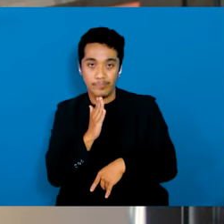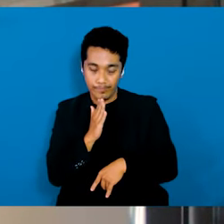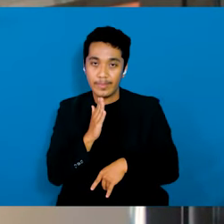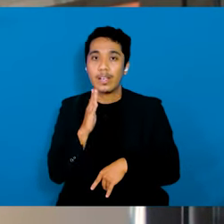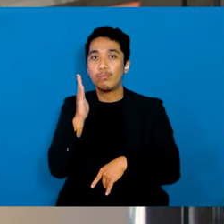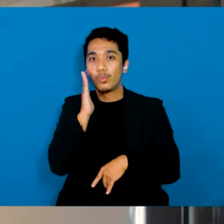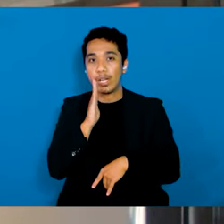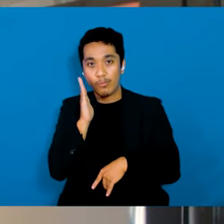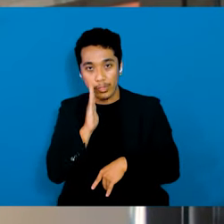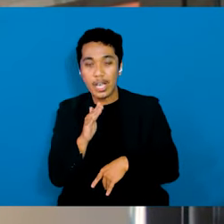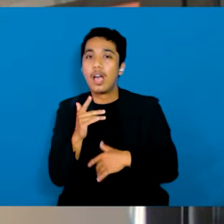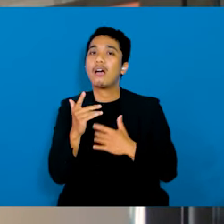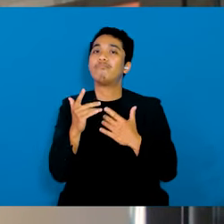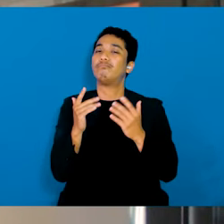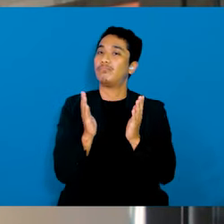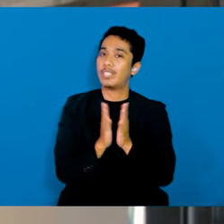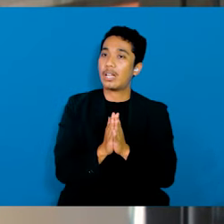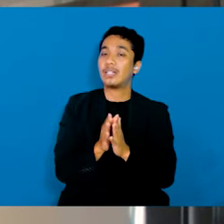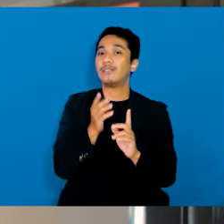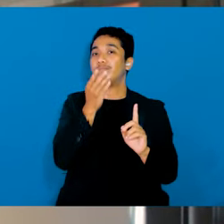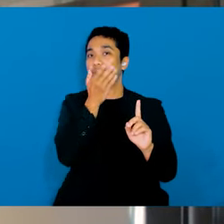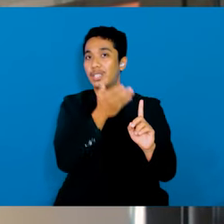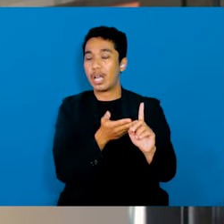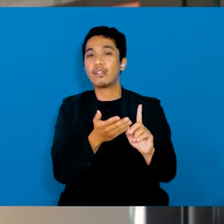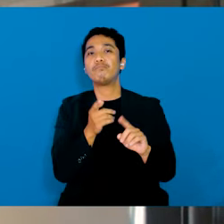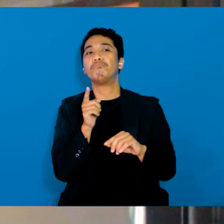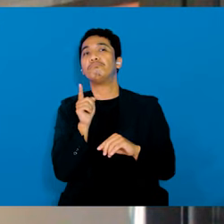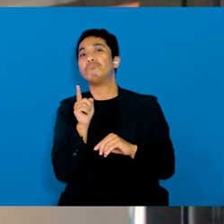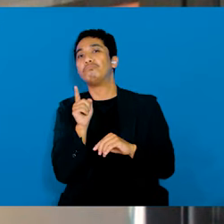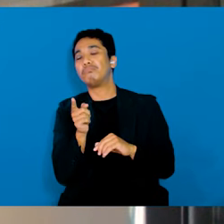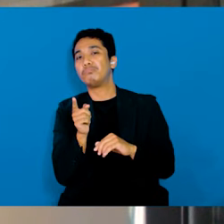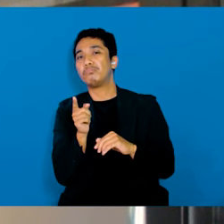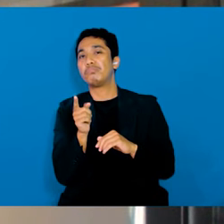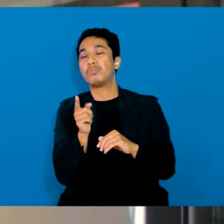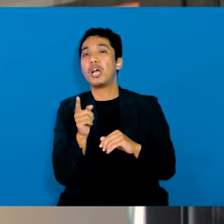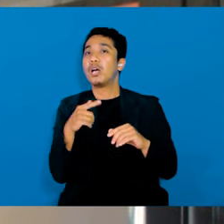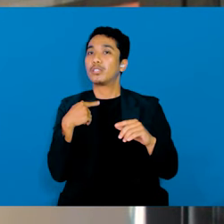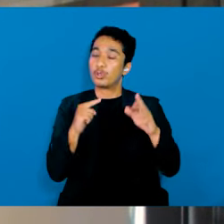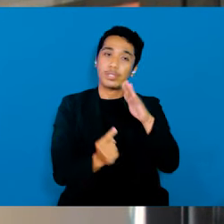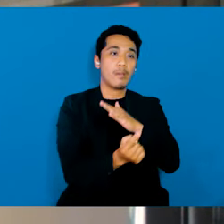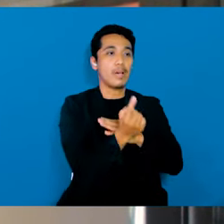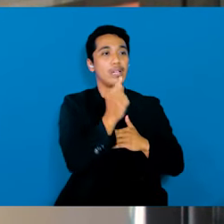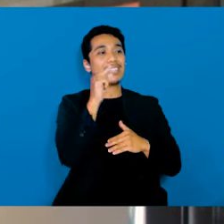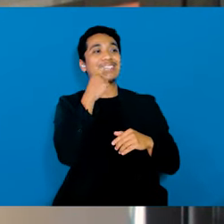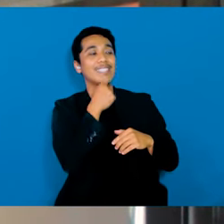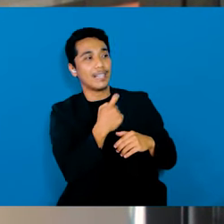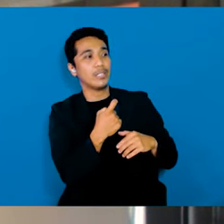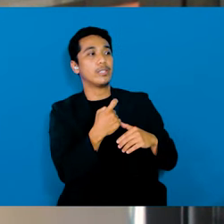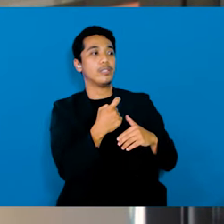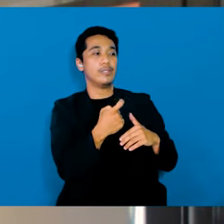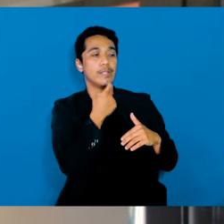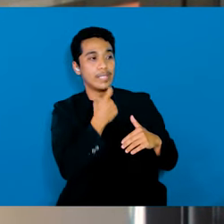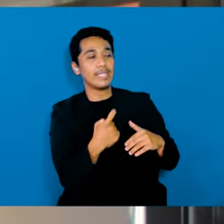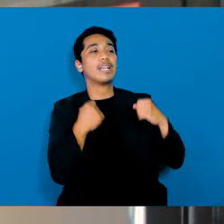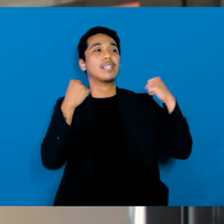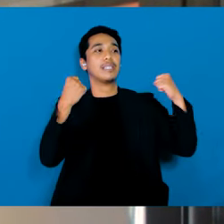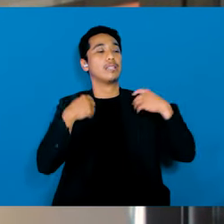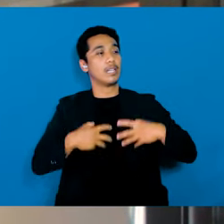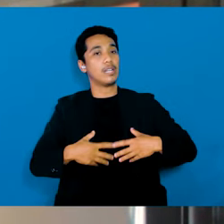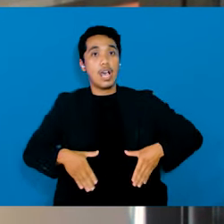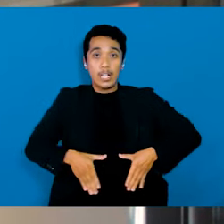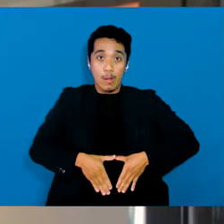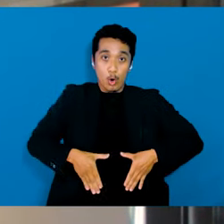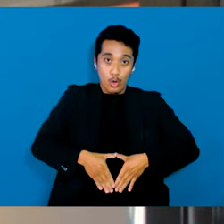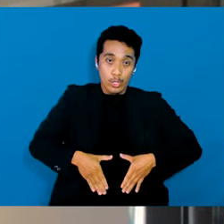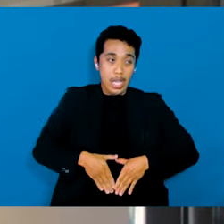misalnya, yang masih muda-muda, kemudian dia memang terutama tentang pengetahuan kesehatan